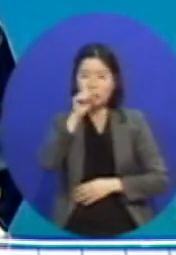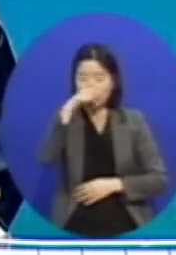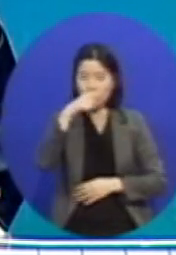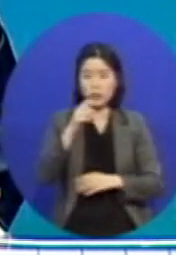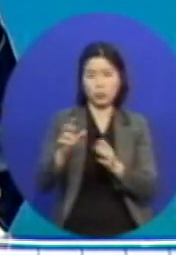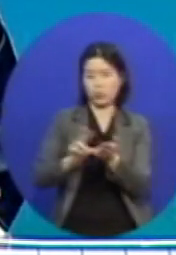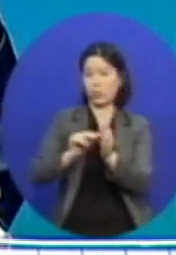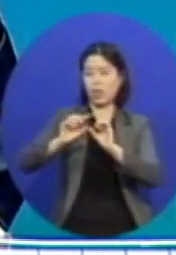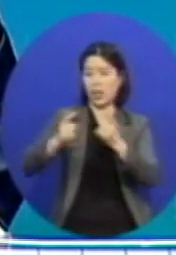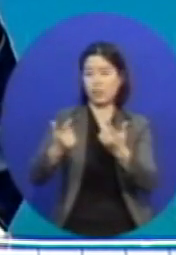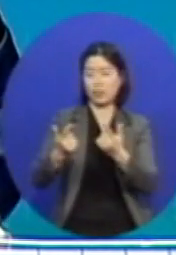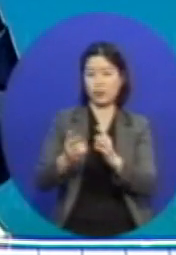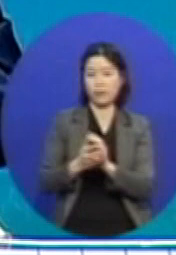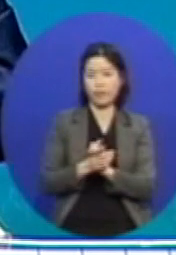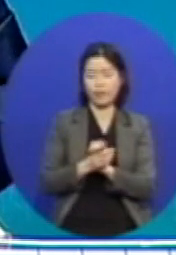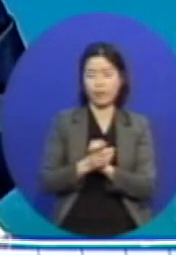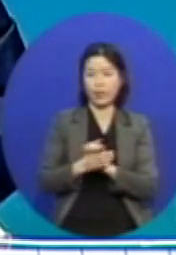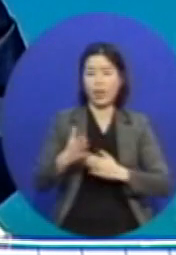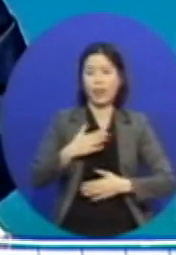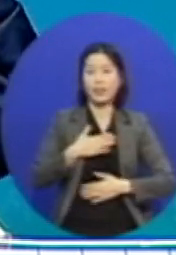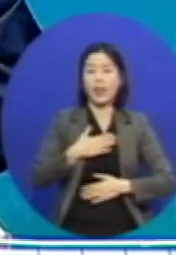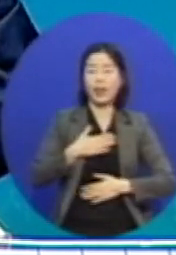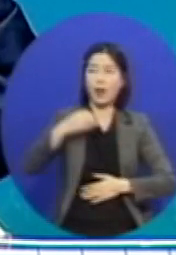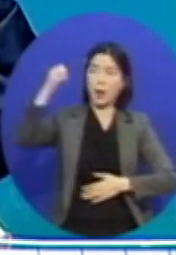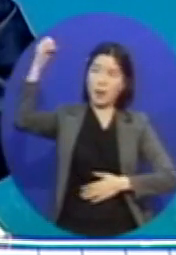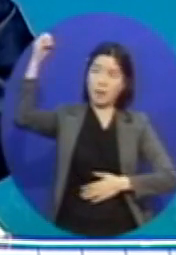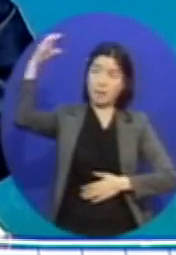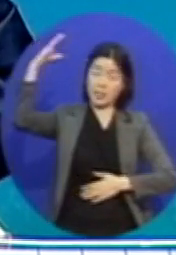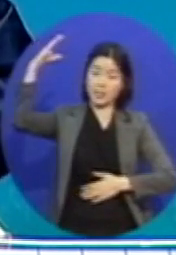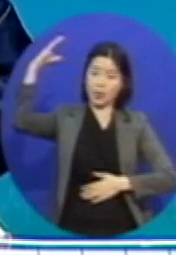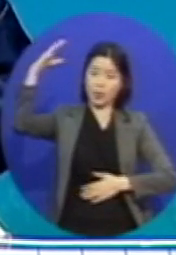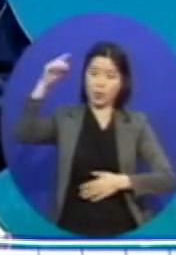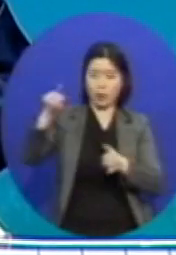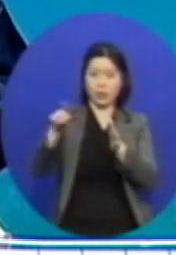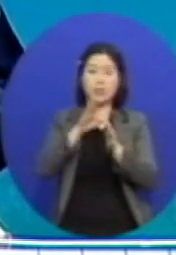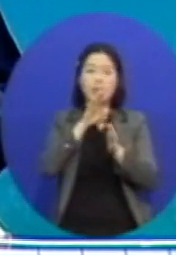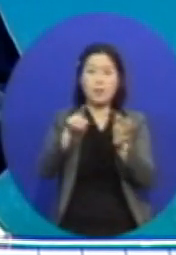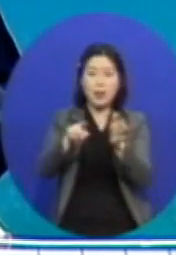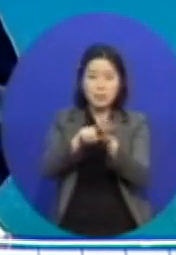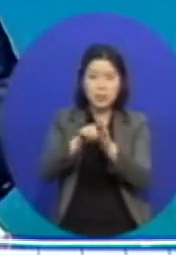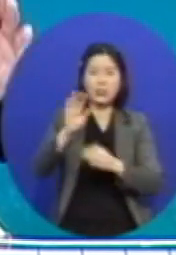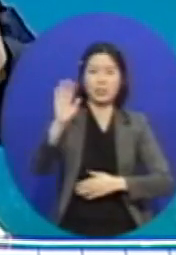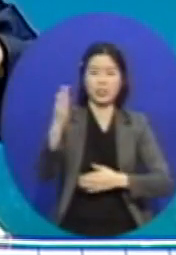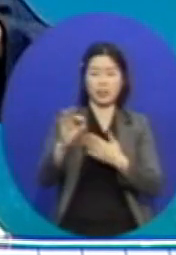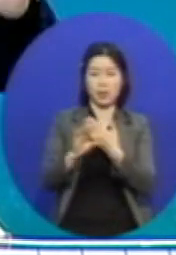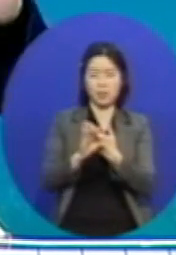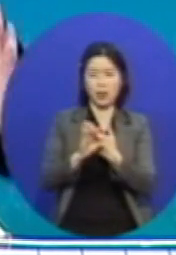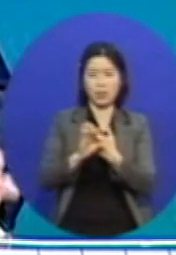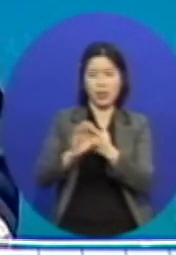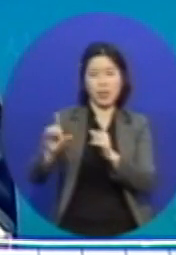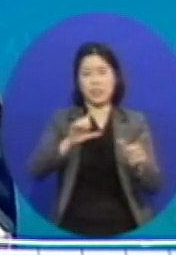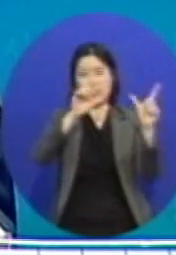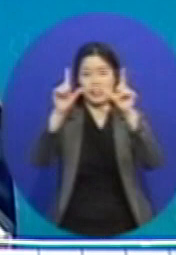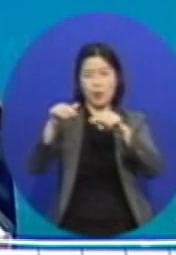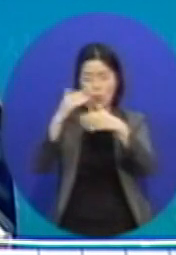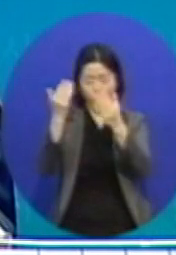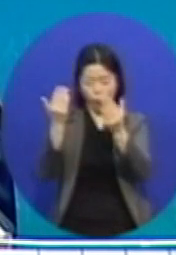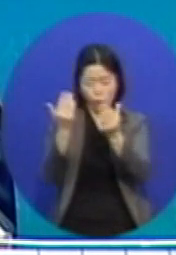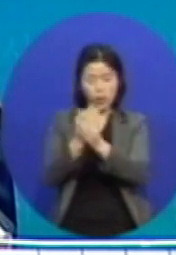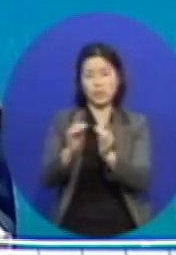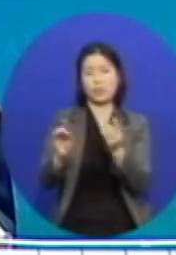문제가 아닙니다 내가 빛이 나고 정말 믿어 지면 그러면 삶이 완전히 다 달라진